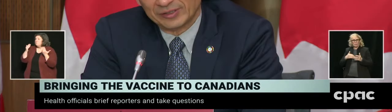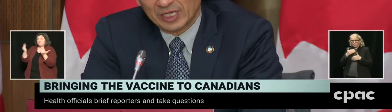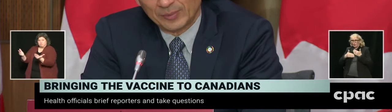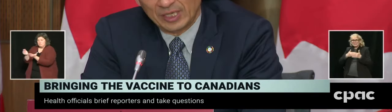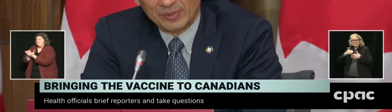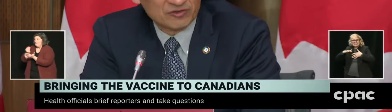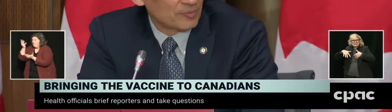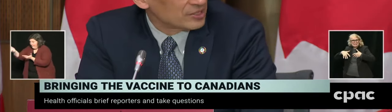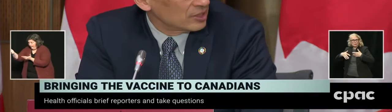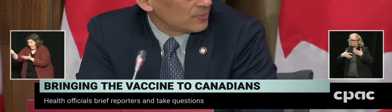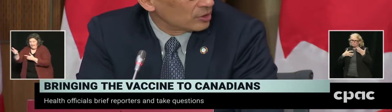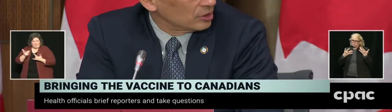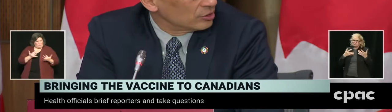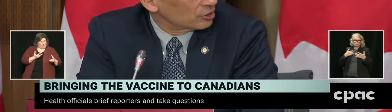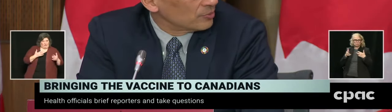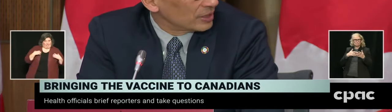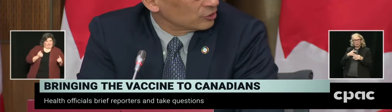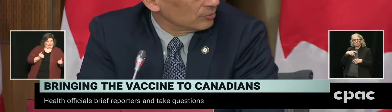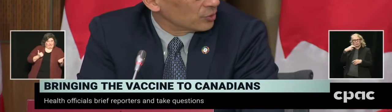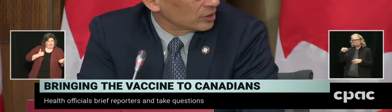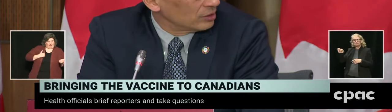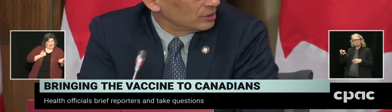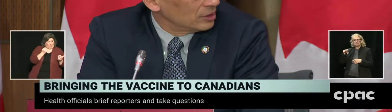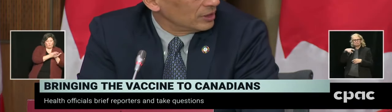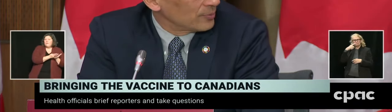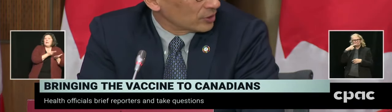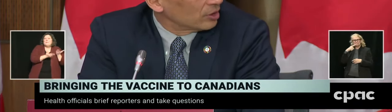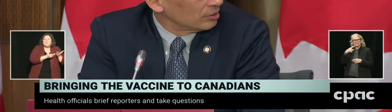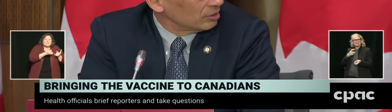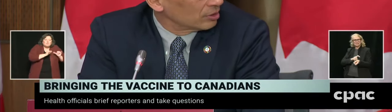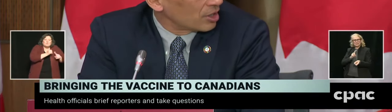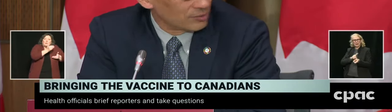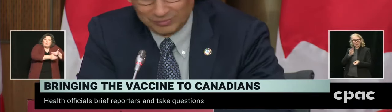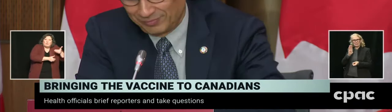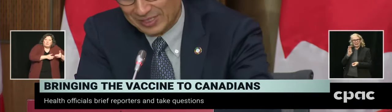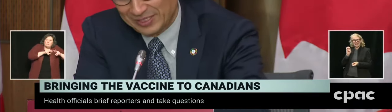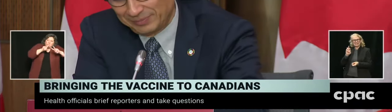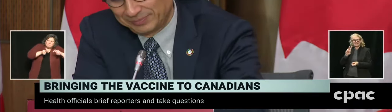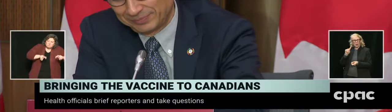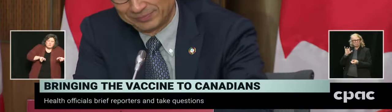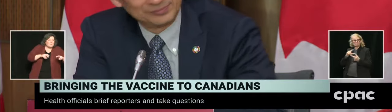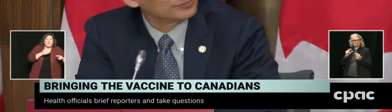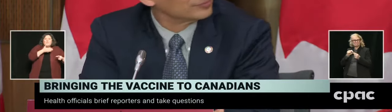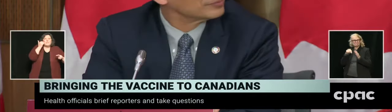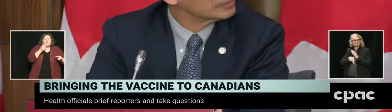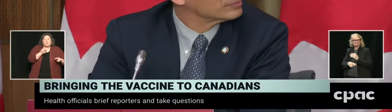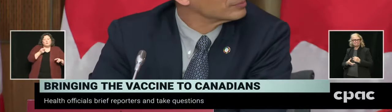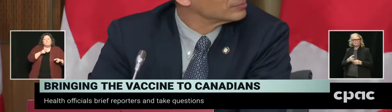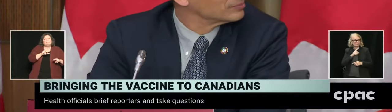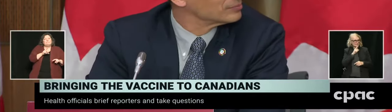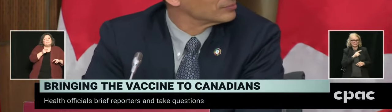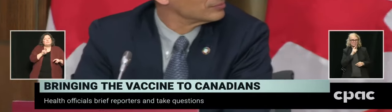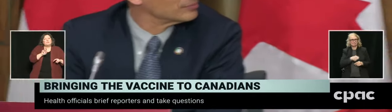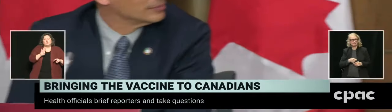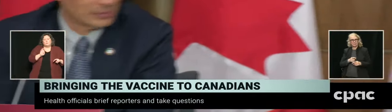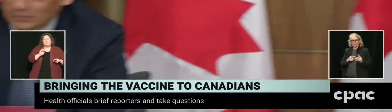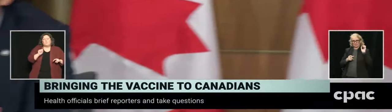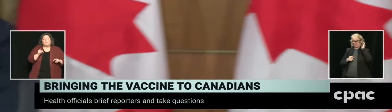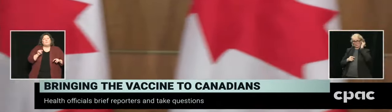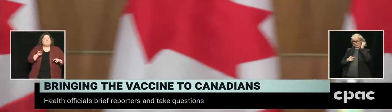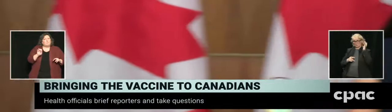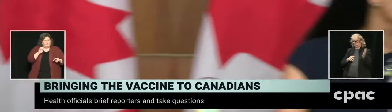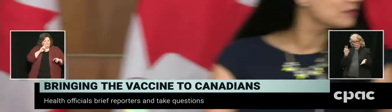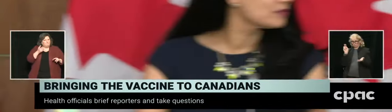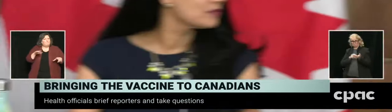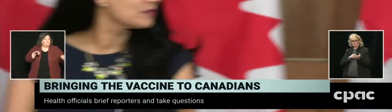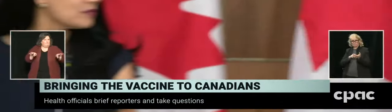pas encore terminé. Mais je vais passer la parole à Dr. Berthiaume pour élaborer encore. Merci. Certainement. Alors, l'arrêté d'urgence qui a été adopté par la